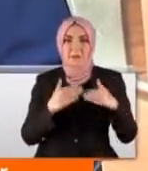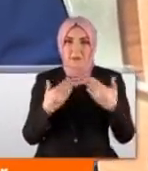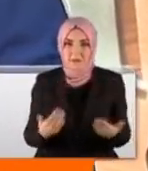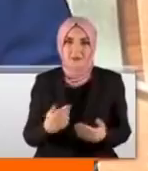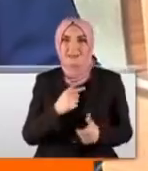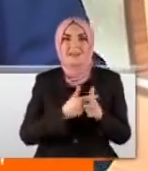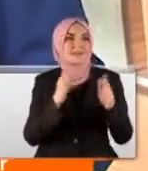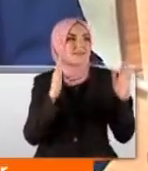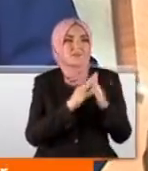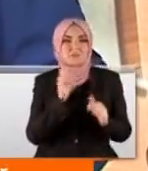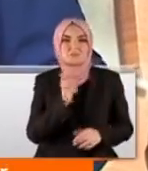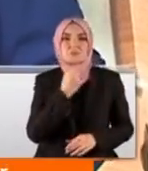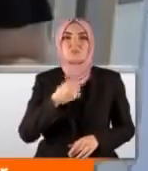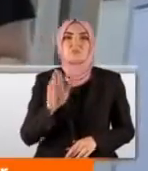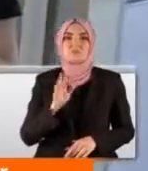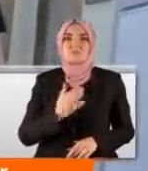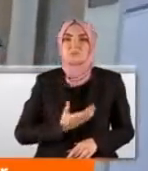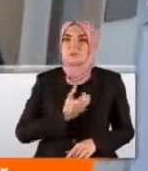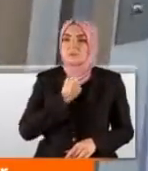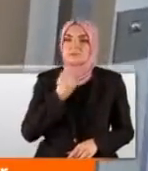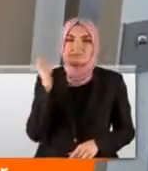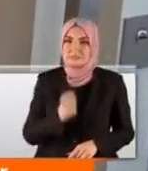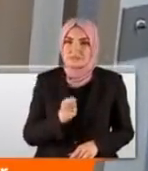acı gerçeği de yöneticiden öğrendi. Şoka